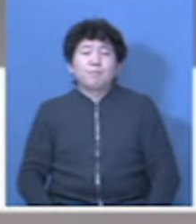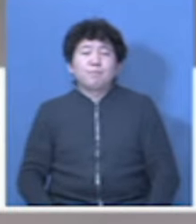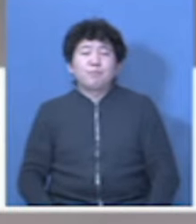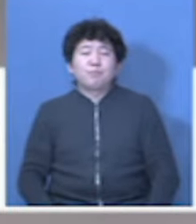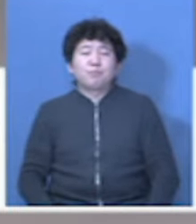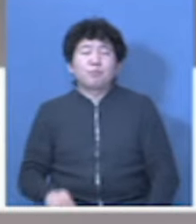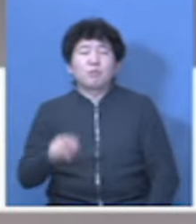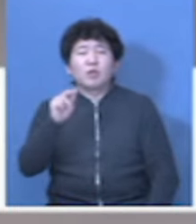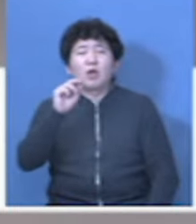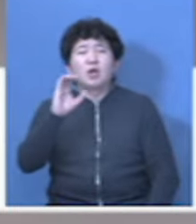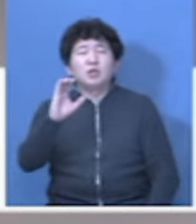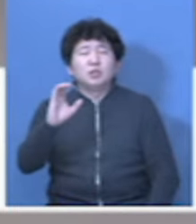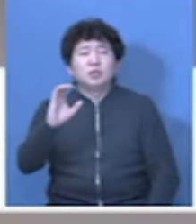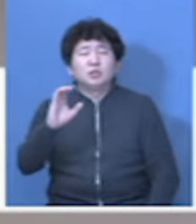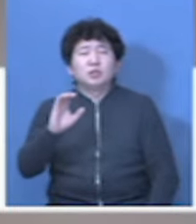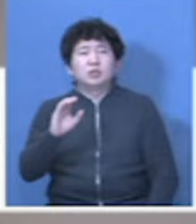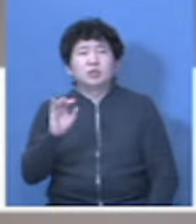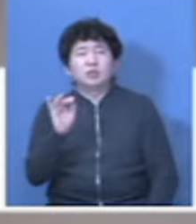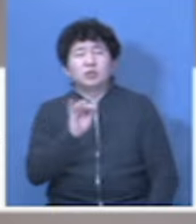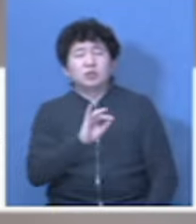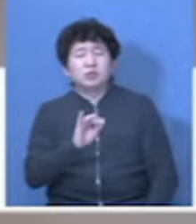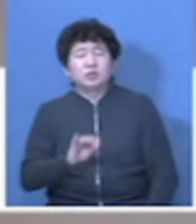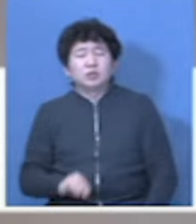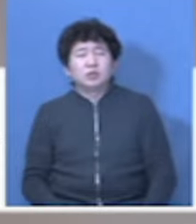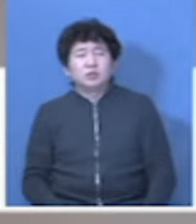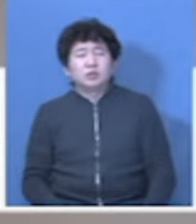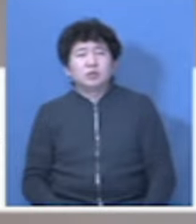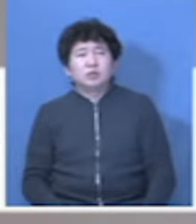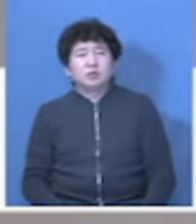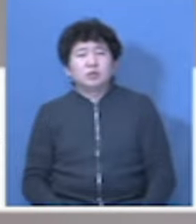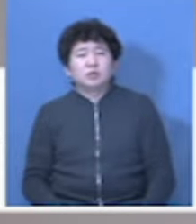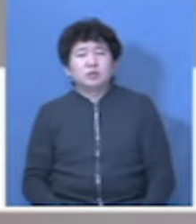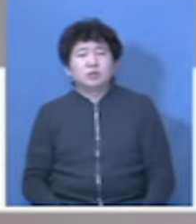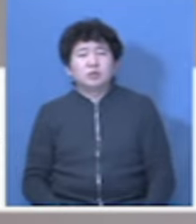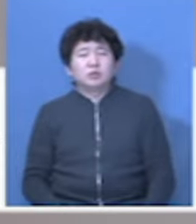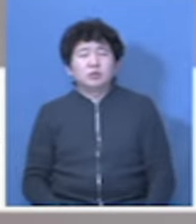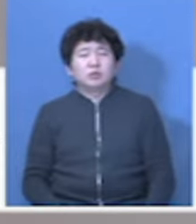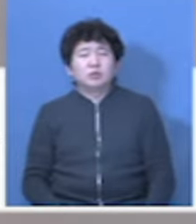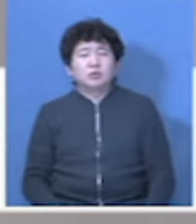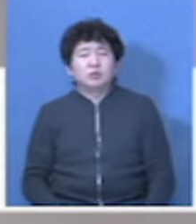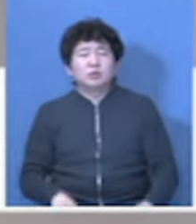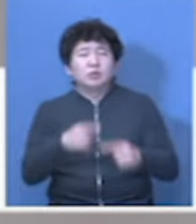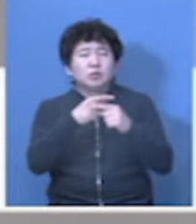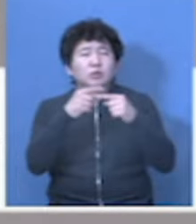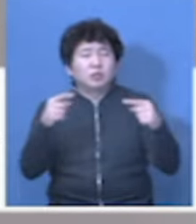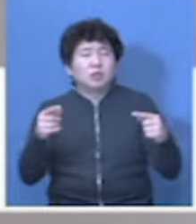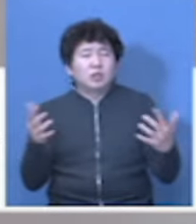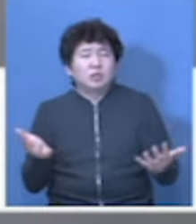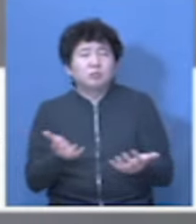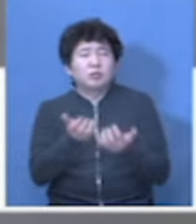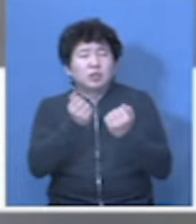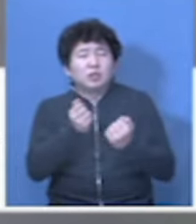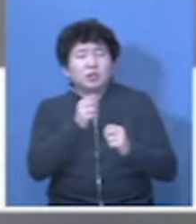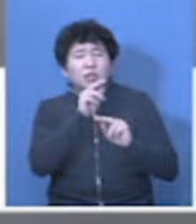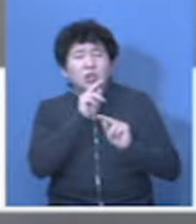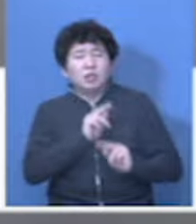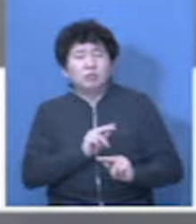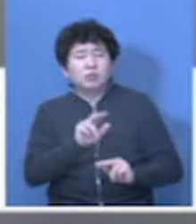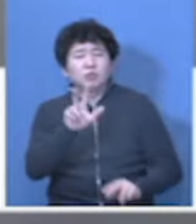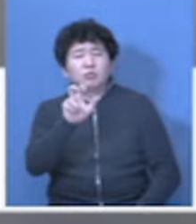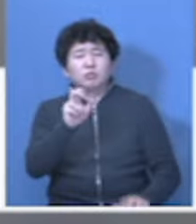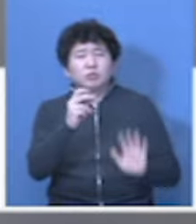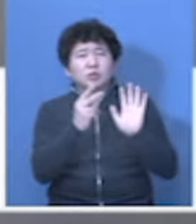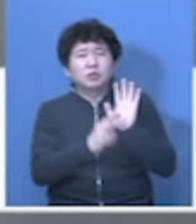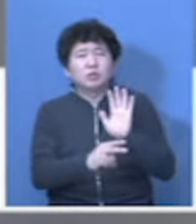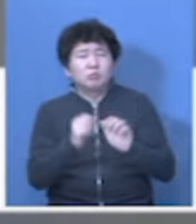Төтенше жағдайлар департаменті мен жергілікті атқарушы органдар дер кезінде тиісті шараларды жүзеге асырды. Құтқарушылар оқиға орнына 370 тонна